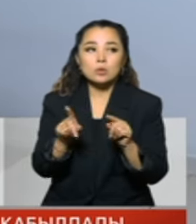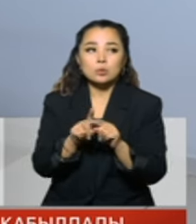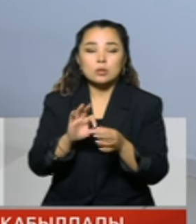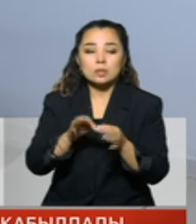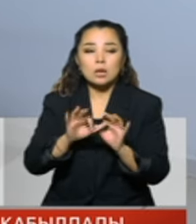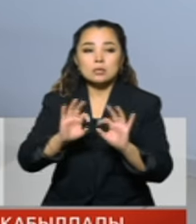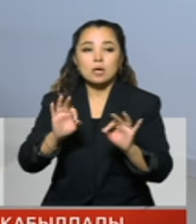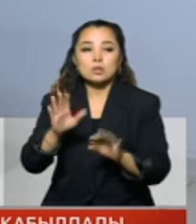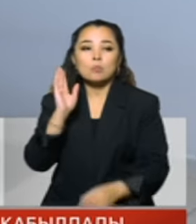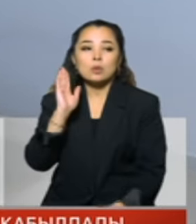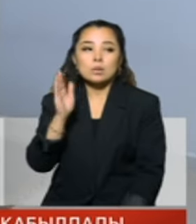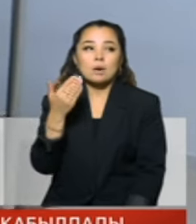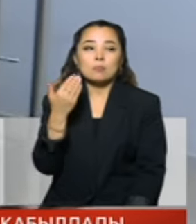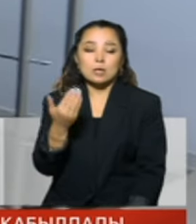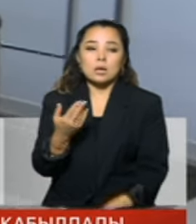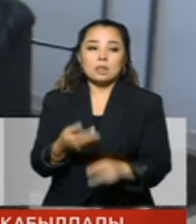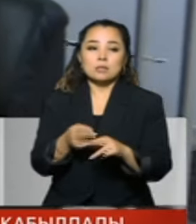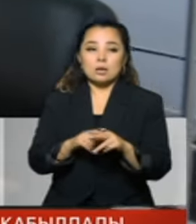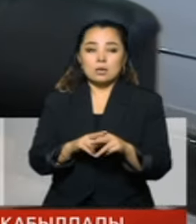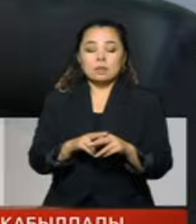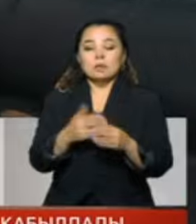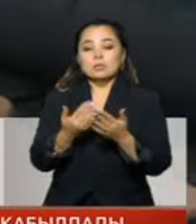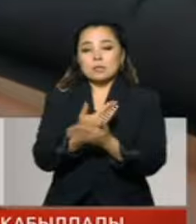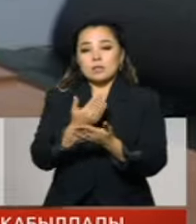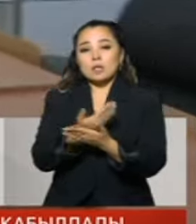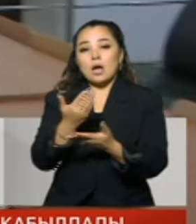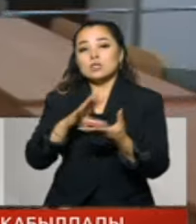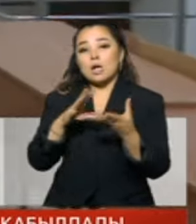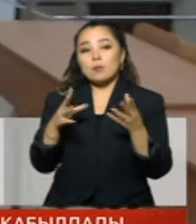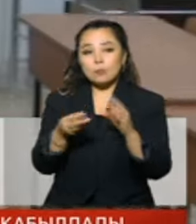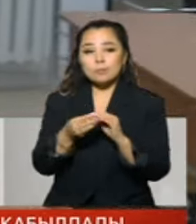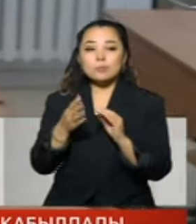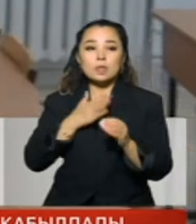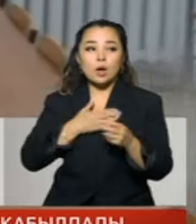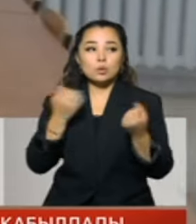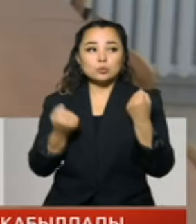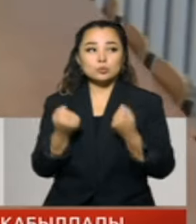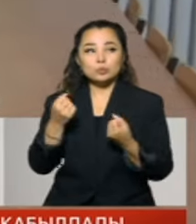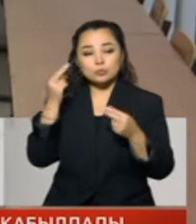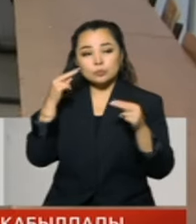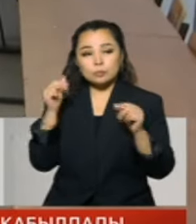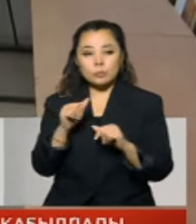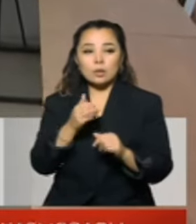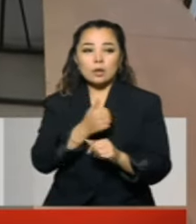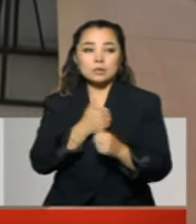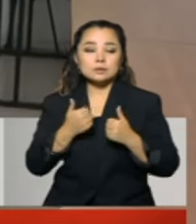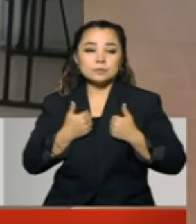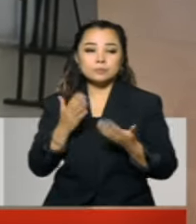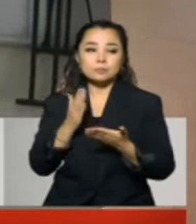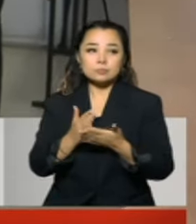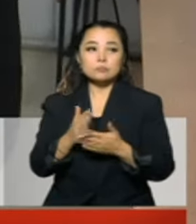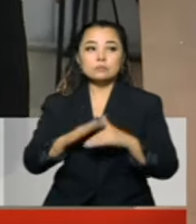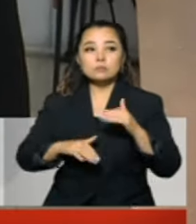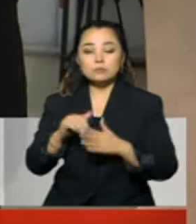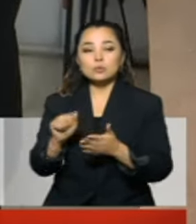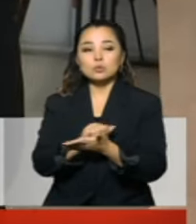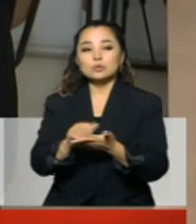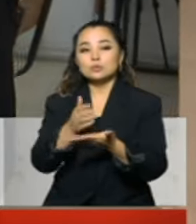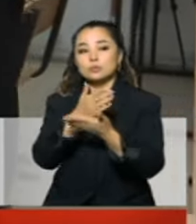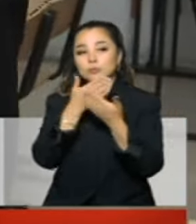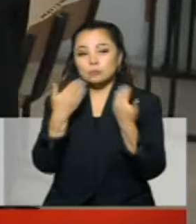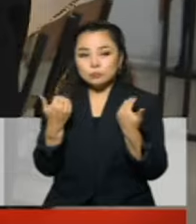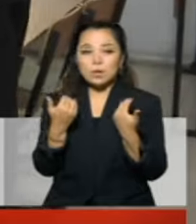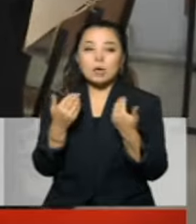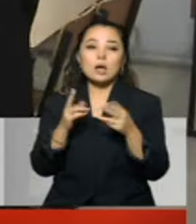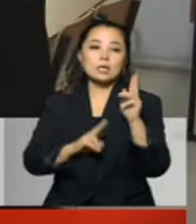дейін түсіндіретін боламыз. Әділет мырза, айтыңызшы, жалпы менің көлік жүргізуге икемім бар, алайда қолымда құжатым